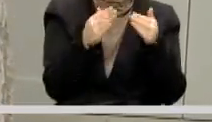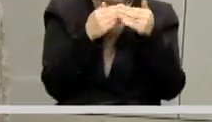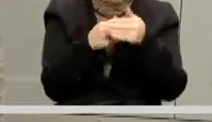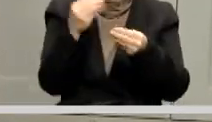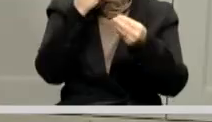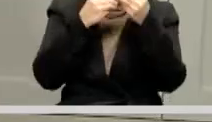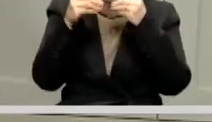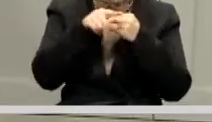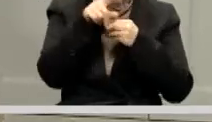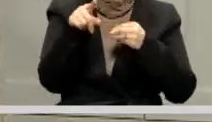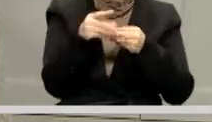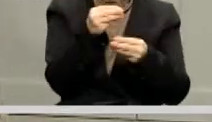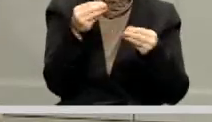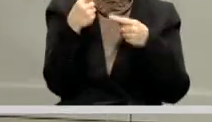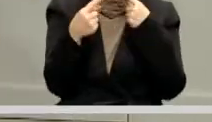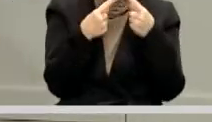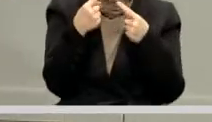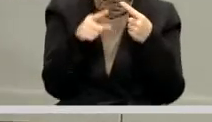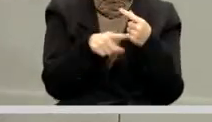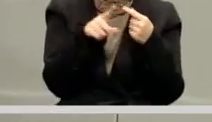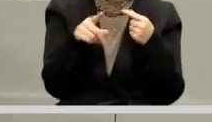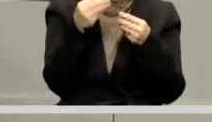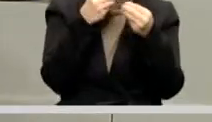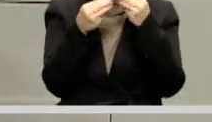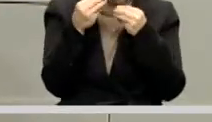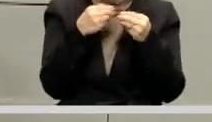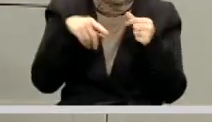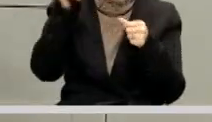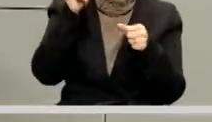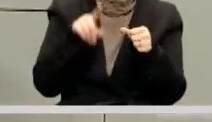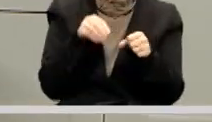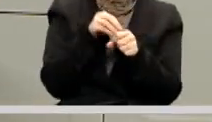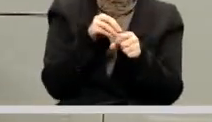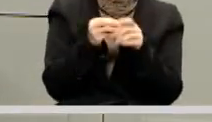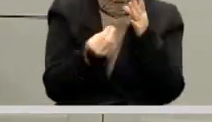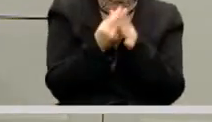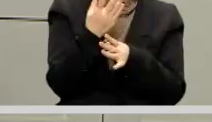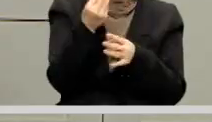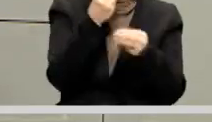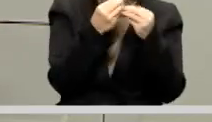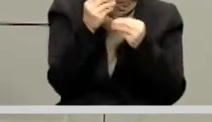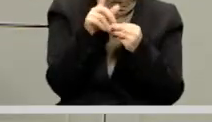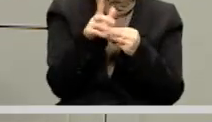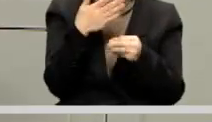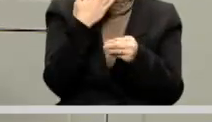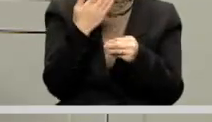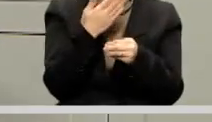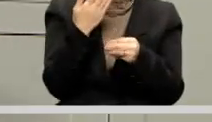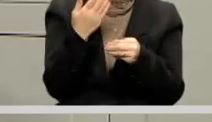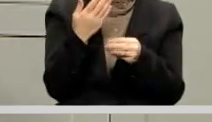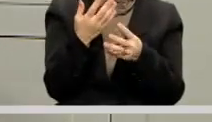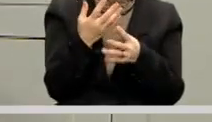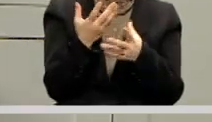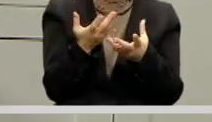hani eğer tüketiyorsak bile yine gün içinde mi tüketmeliyiz? Mesela işte o kızartma üzeri yoğurtlu kızartmalar, soslu kızartmalar ve